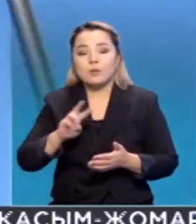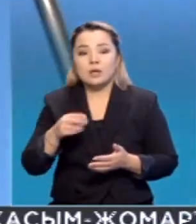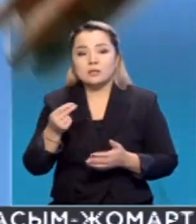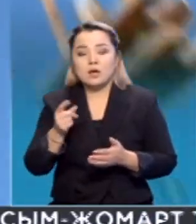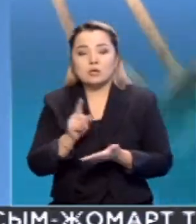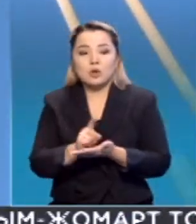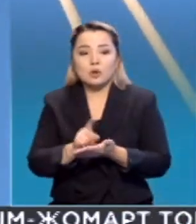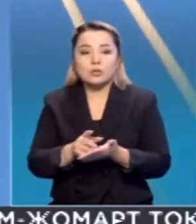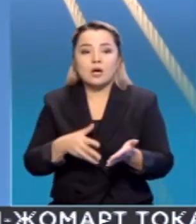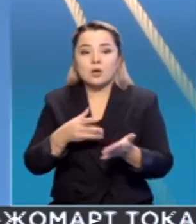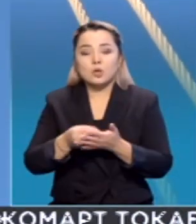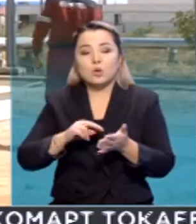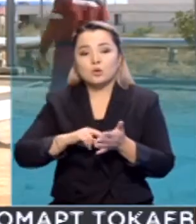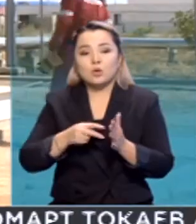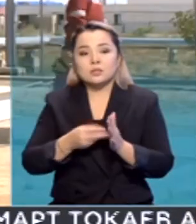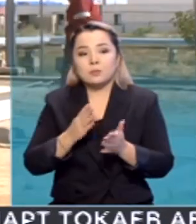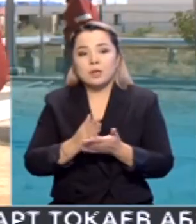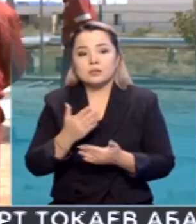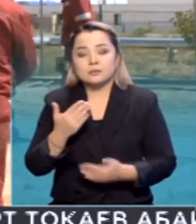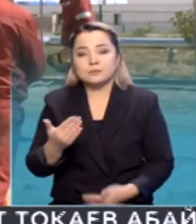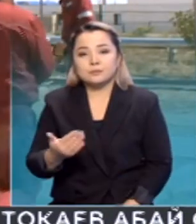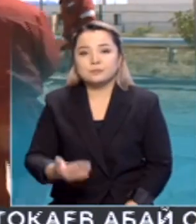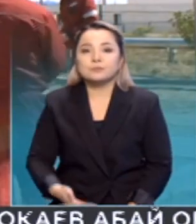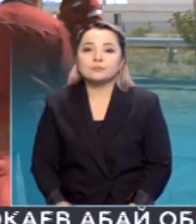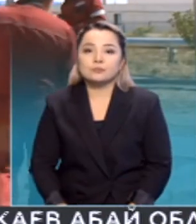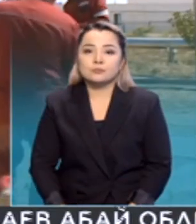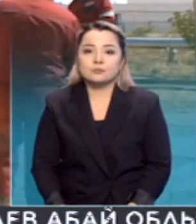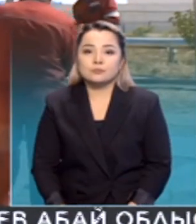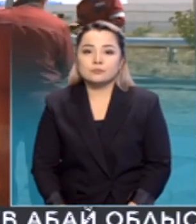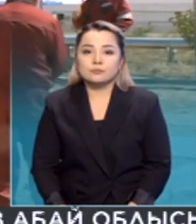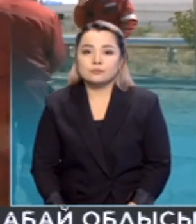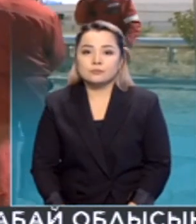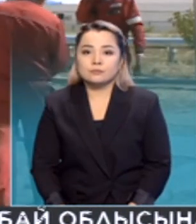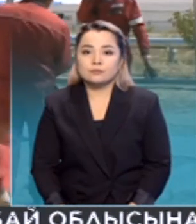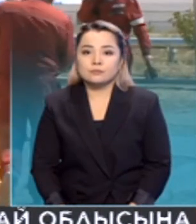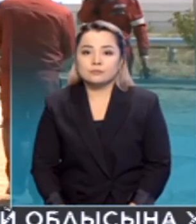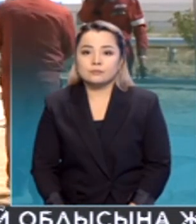салық төлеуді жоспарлап отыр. Қуан Нұрақын, Бауыржан Сәлмеке, Қазақстан ұлттық телеарнасы.